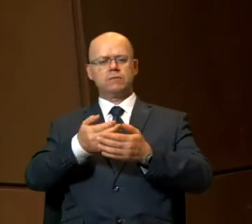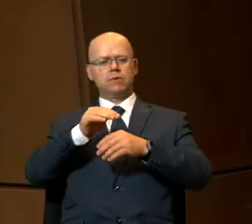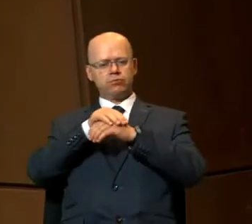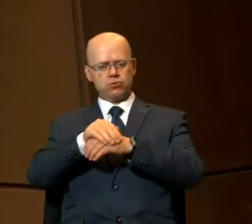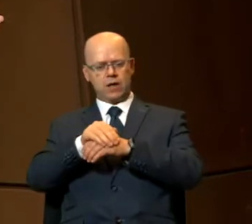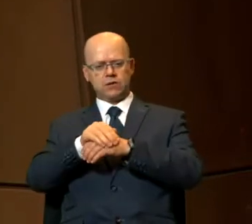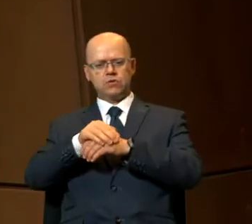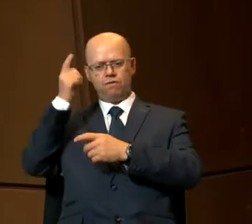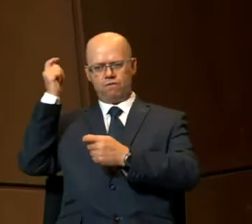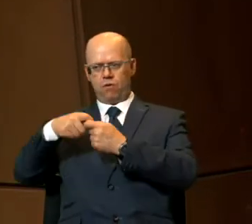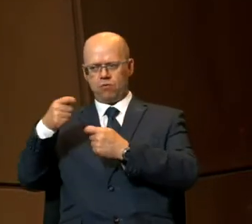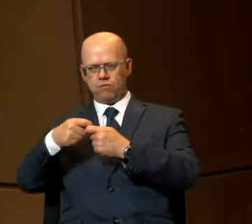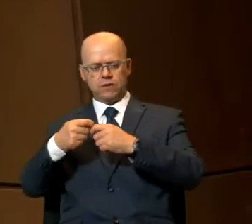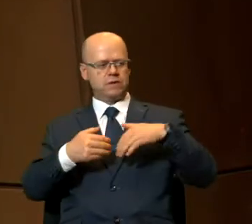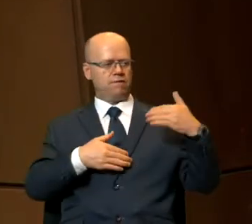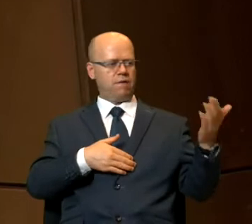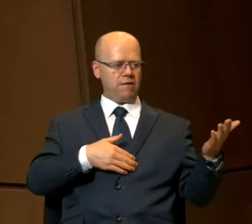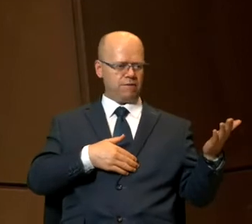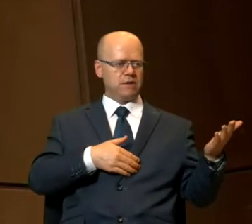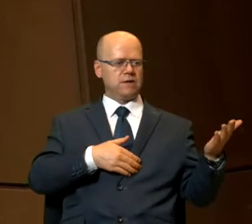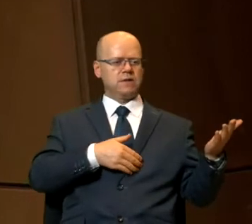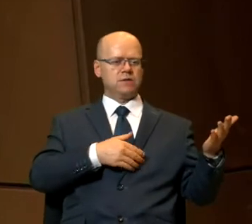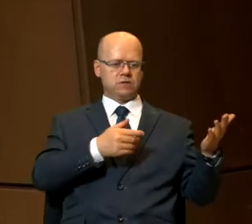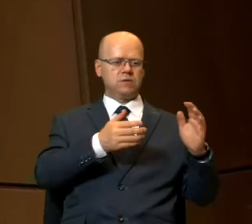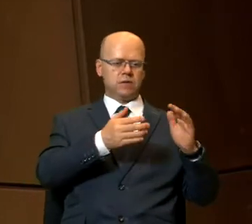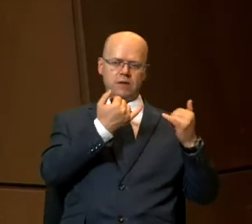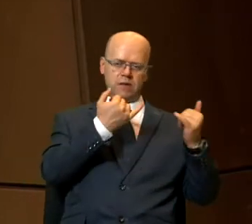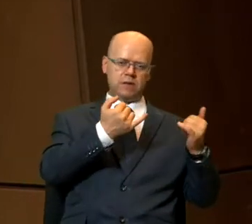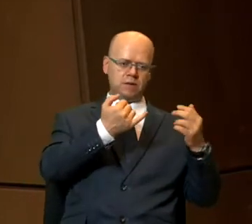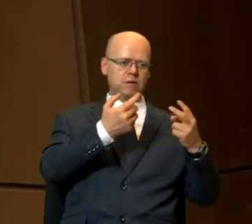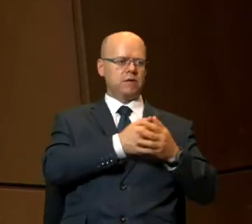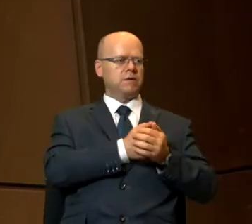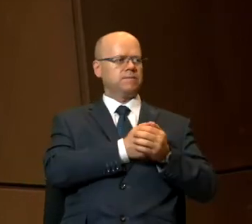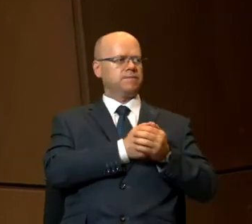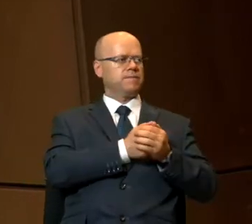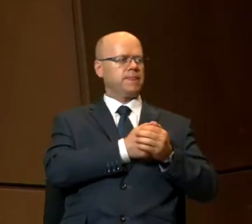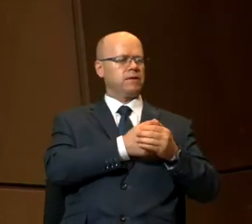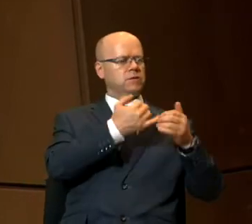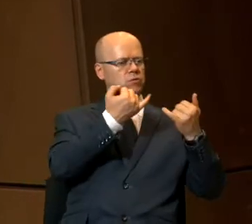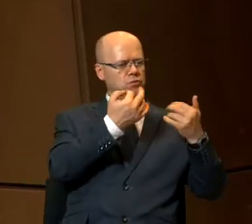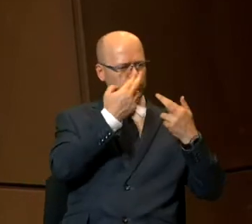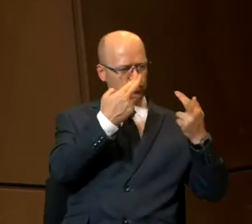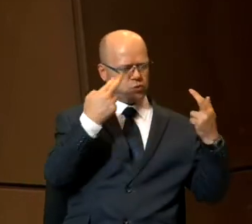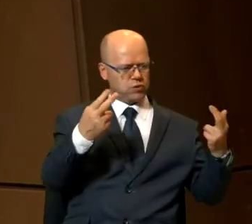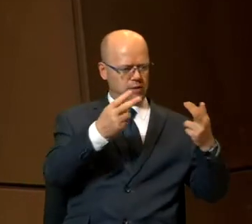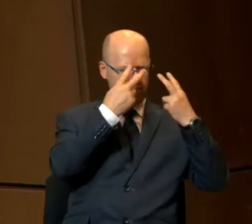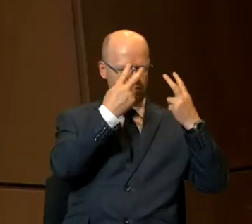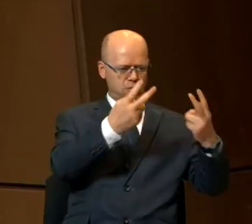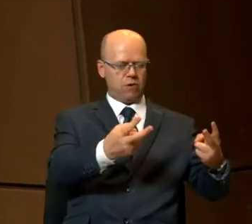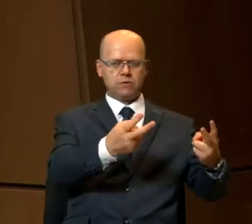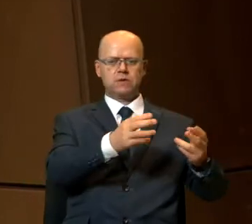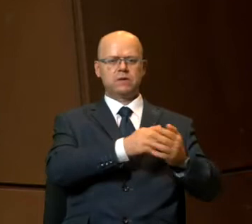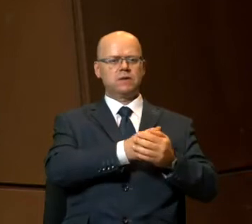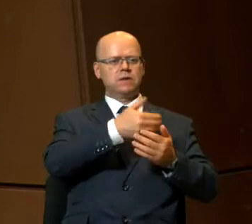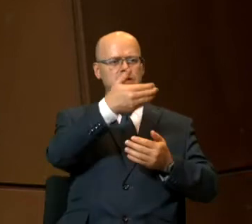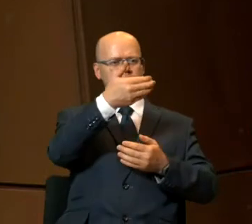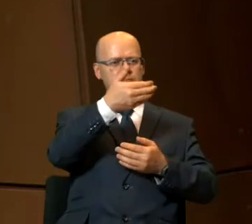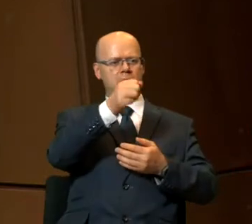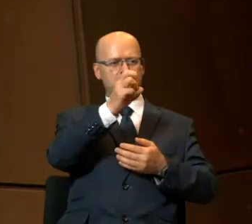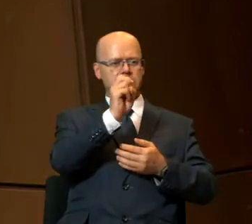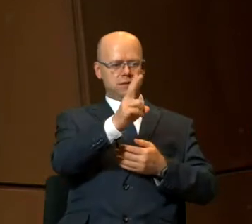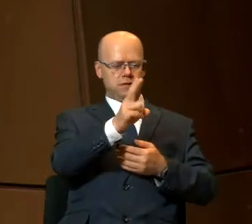a również po stronie lewej sporu politycznego Laclau, Mouffe, Francière, ale też Marx i też